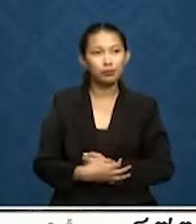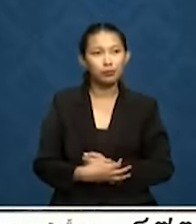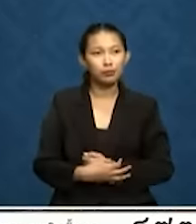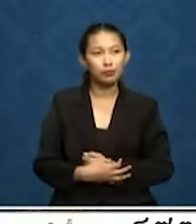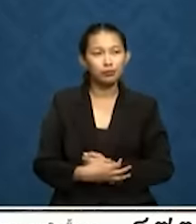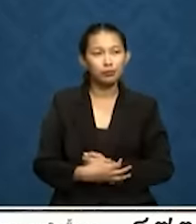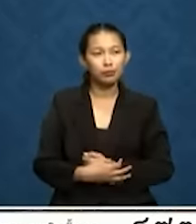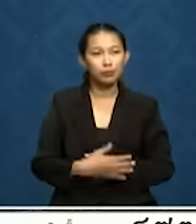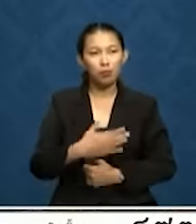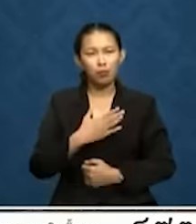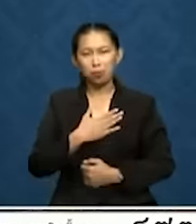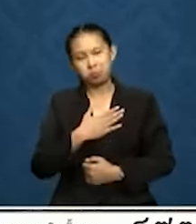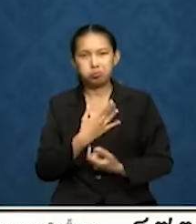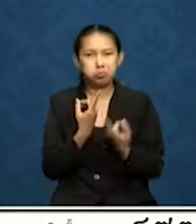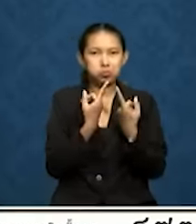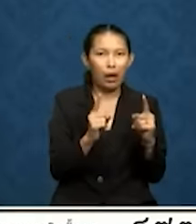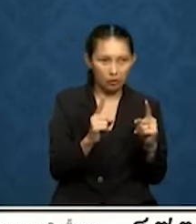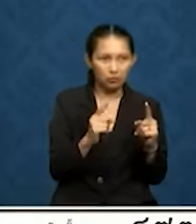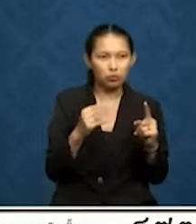ผมก็แปลกใจเหมือนกันครับ